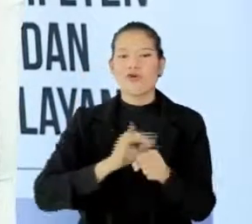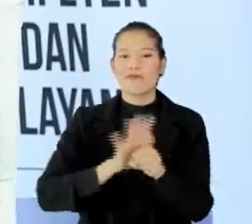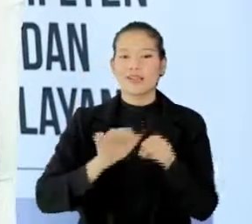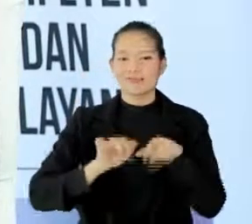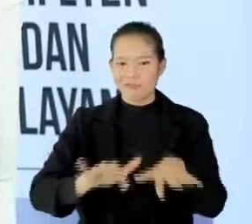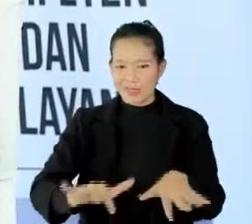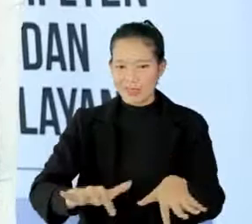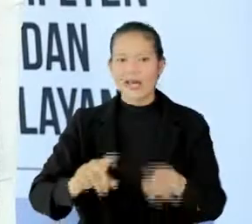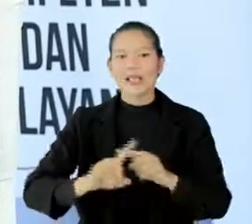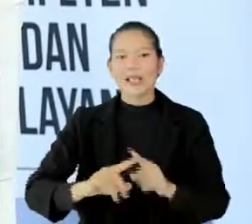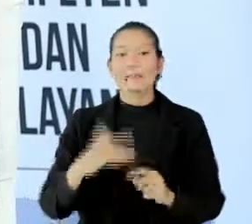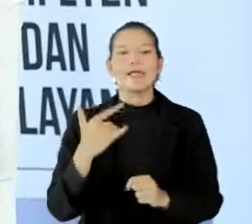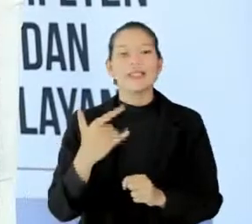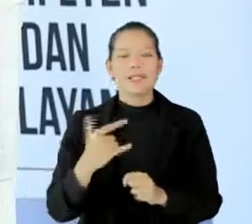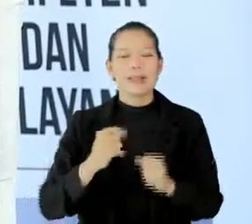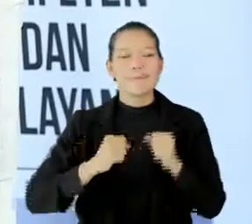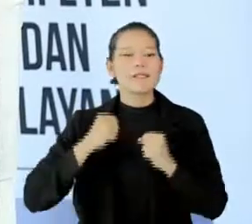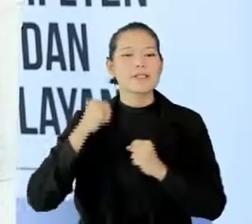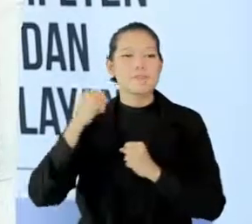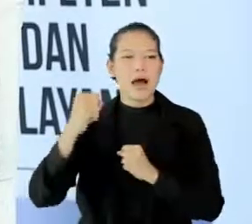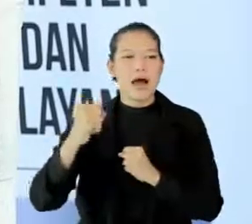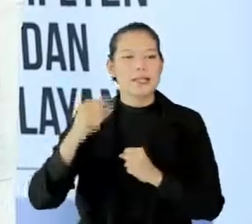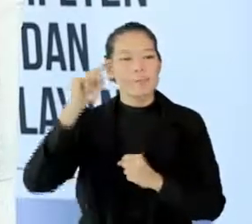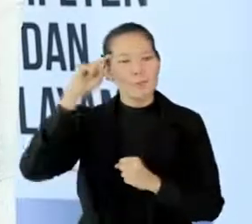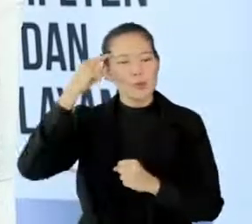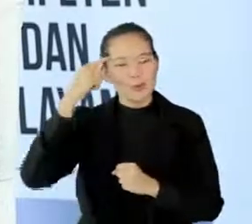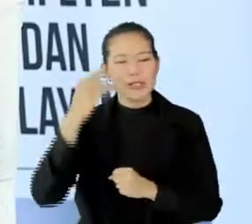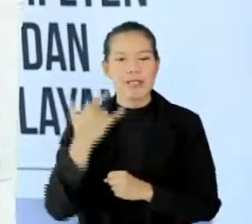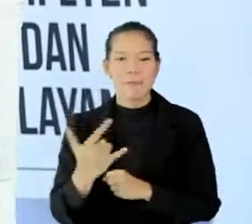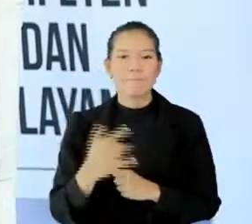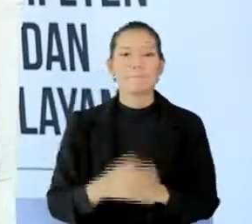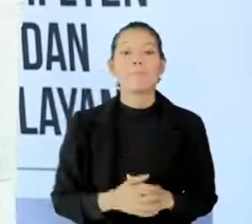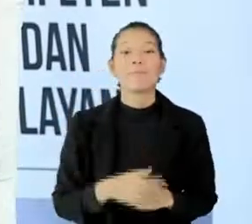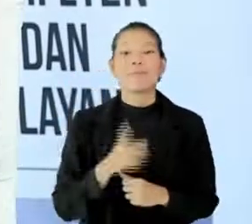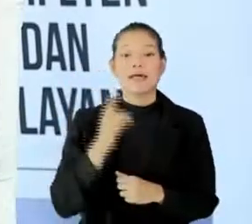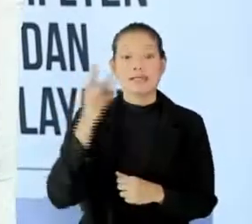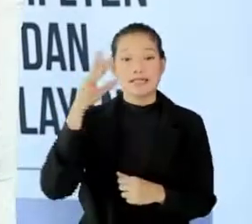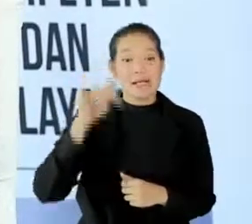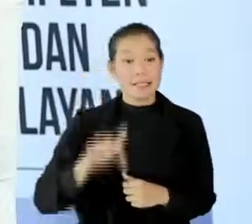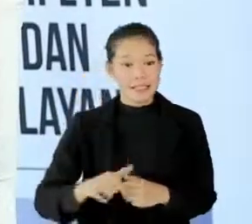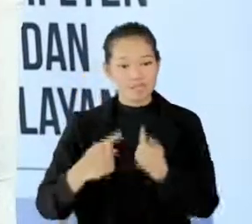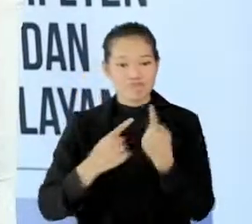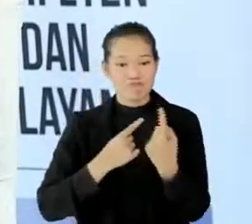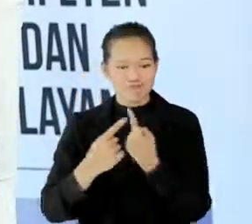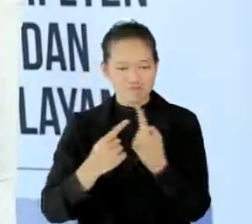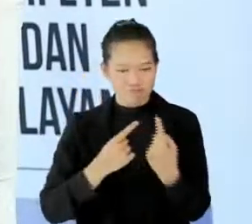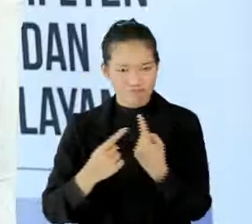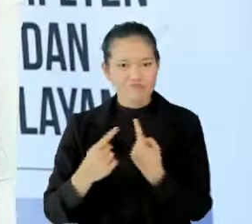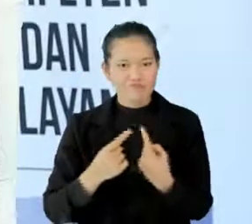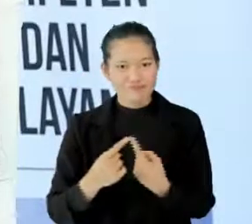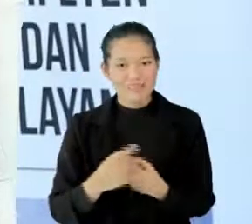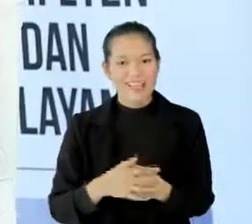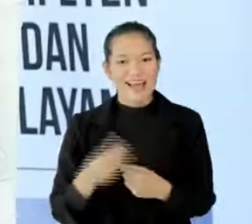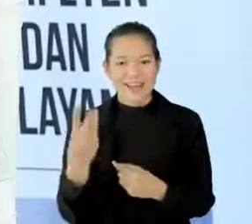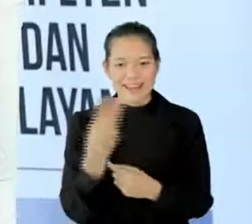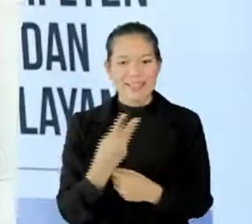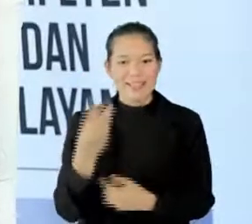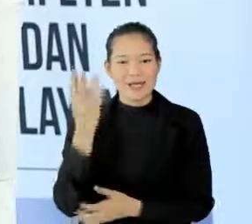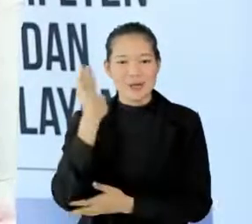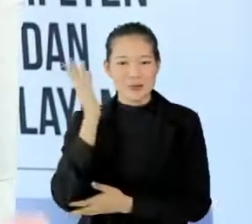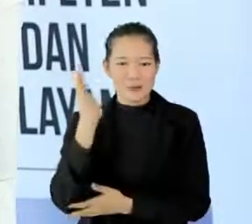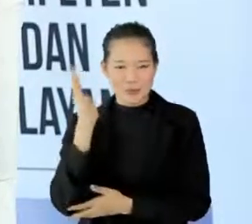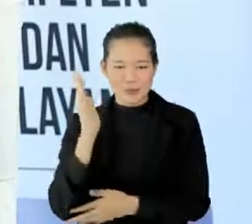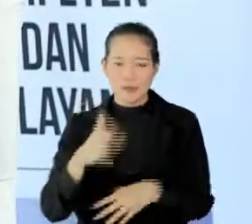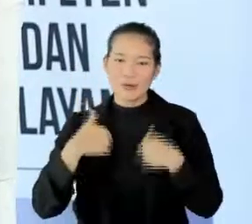tetap menjunjung tinggi semangat kepedulian. Nah, siang hari ini kita akan diskusi mengenai itu ya, dengan tadi 3 narasumber